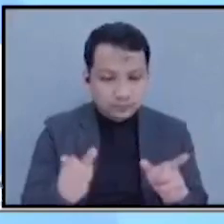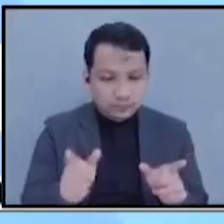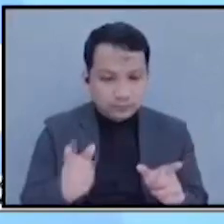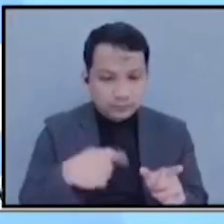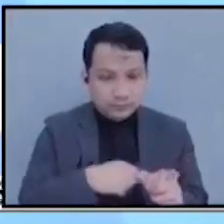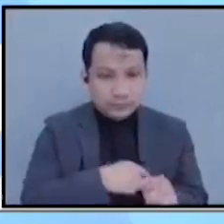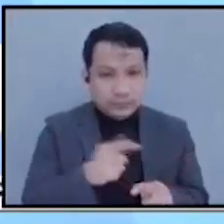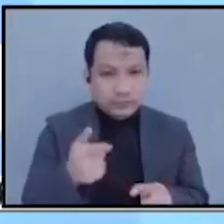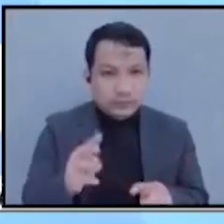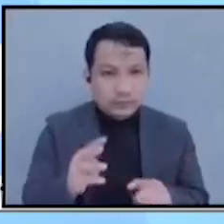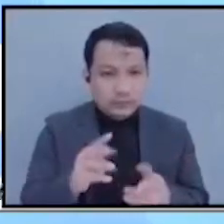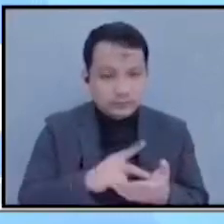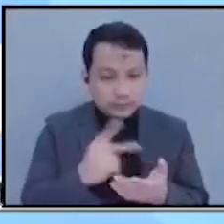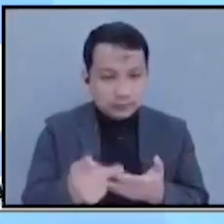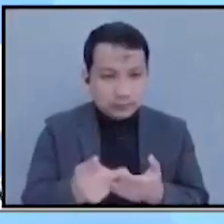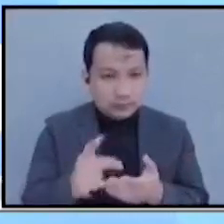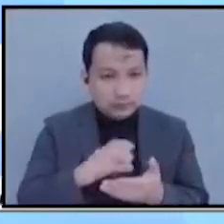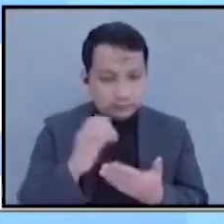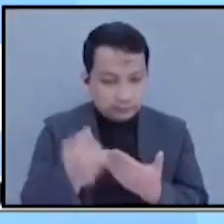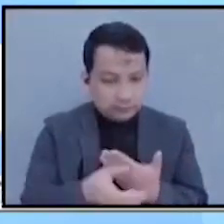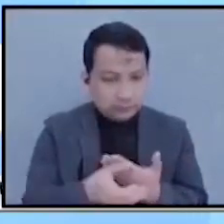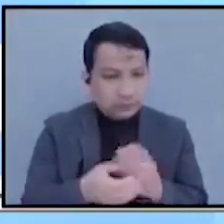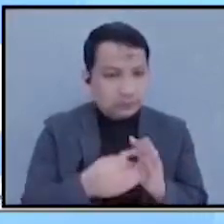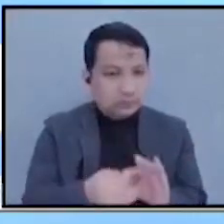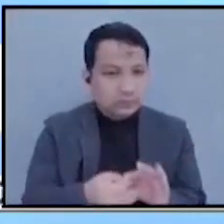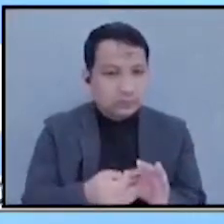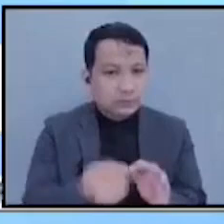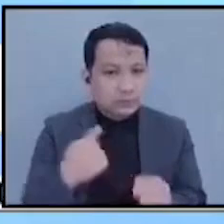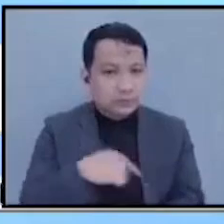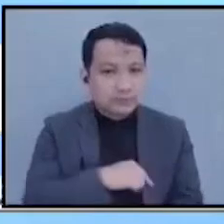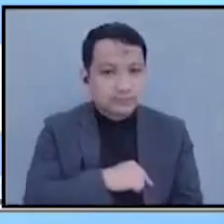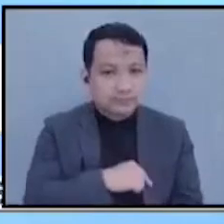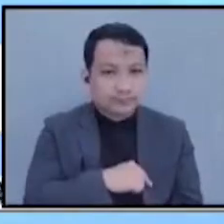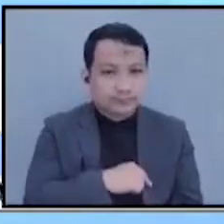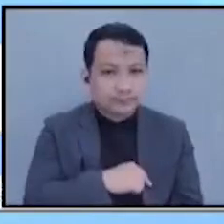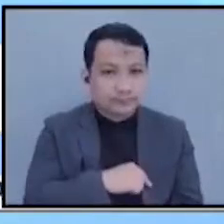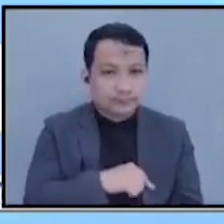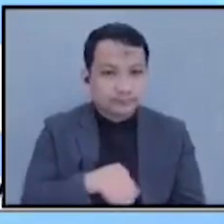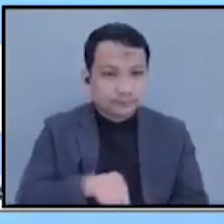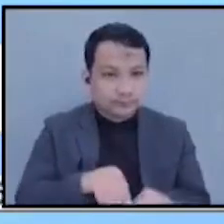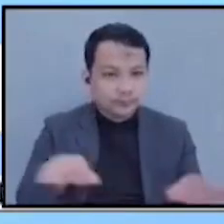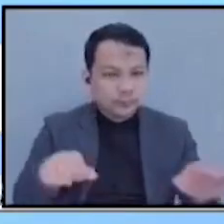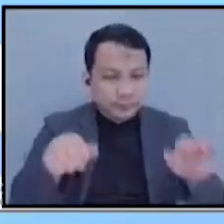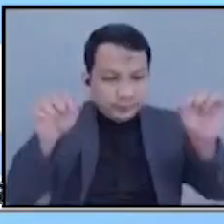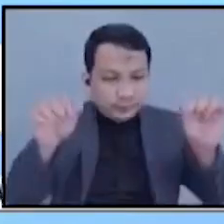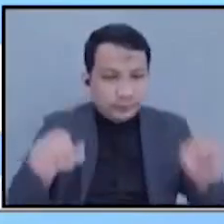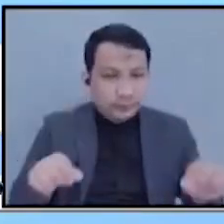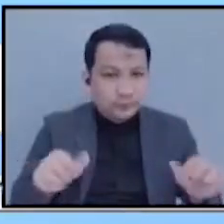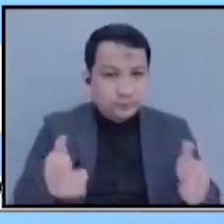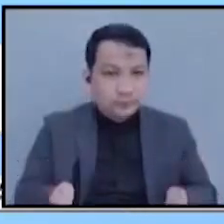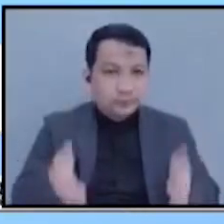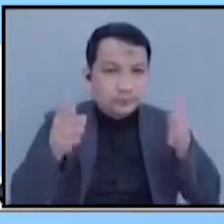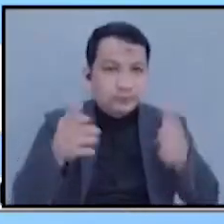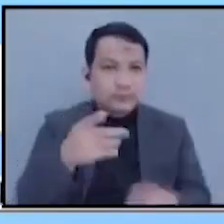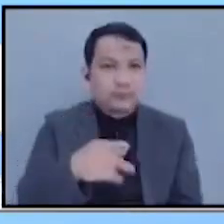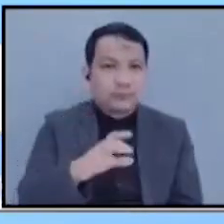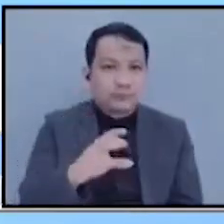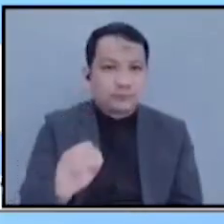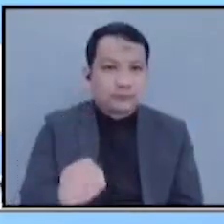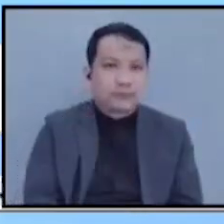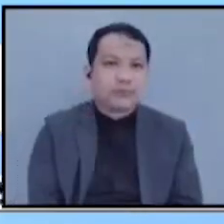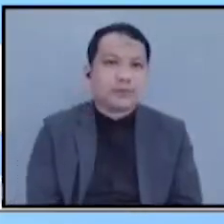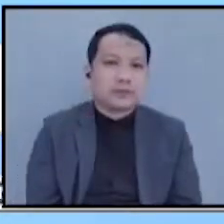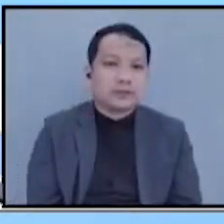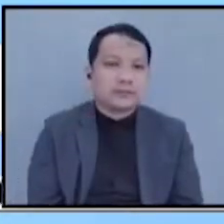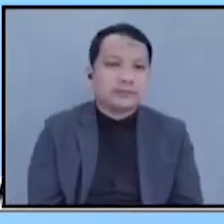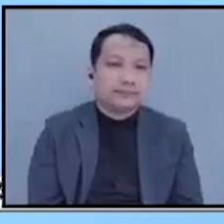calendar. But definitely, i-display natin ito sa gusali ng PCSO. Dumalo ang